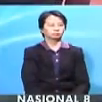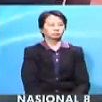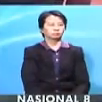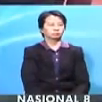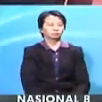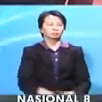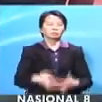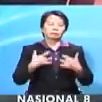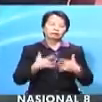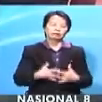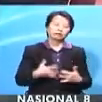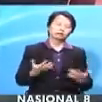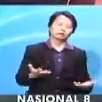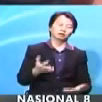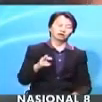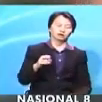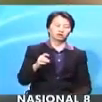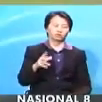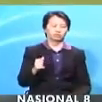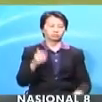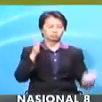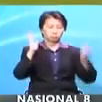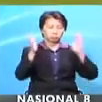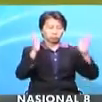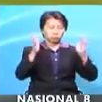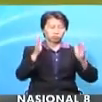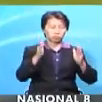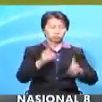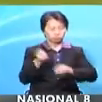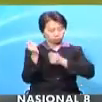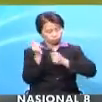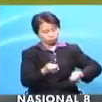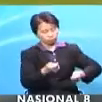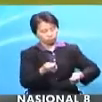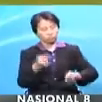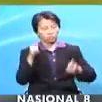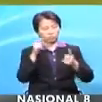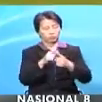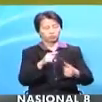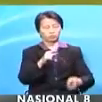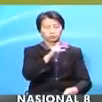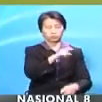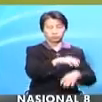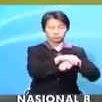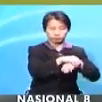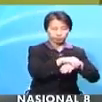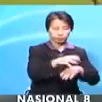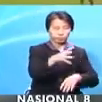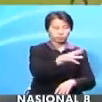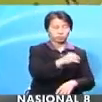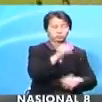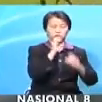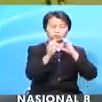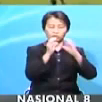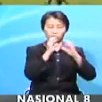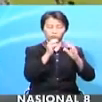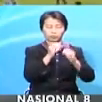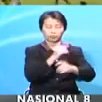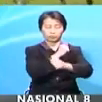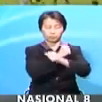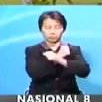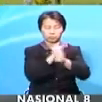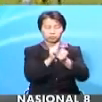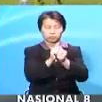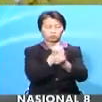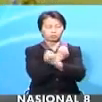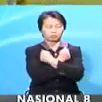kekecewaan Arul bermula apabila Malaysia mudah melepaskan gol ketika tumpas kepada grab Bitten malah komunikasi diantara pertahanan dan